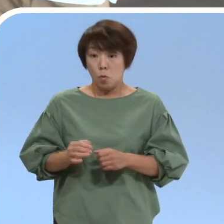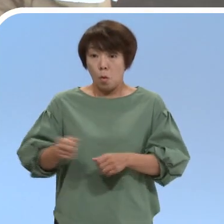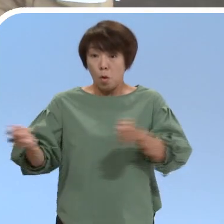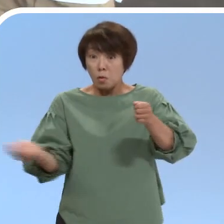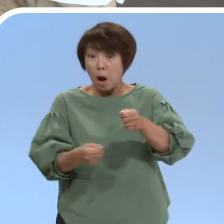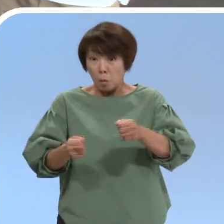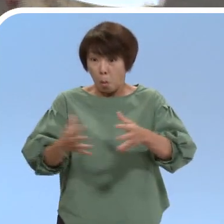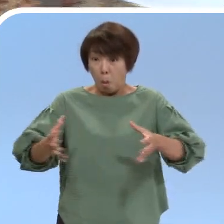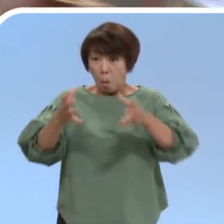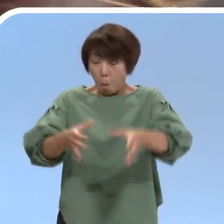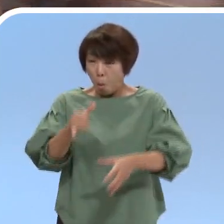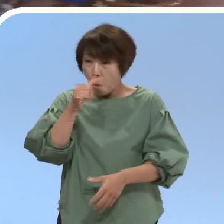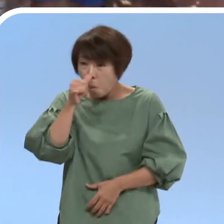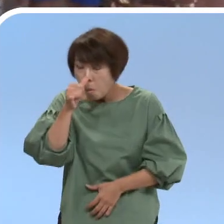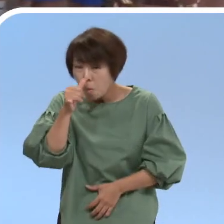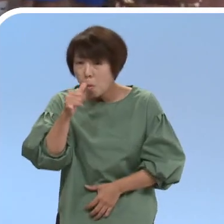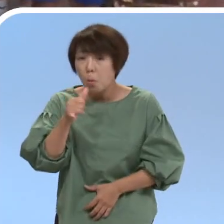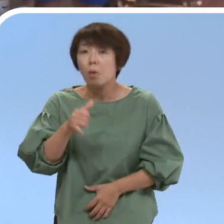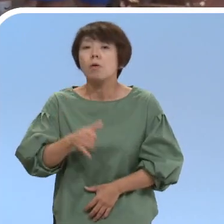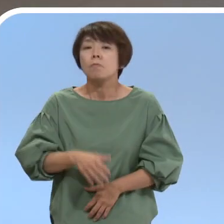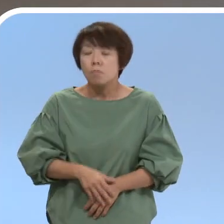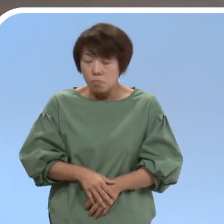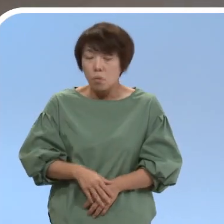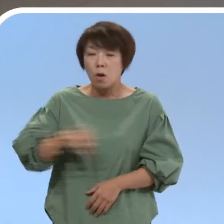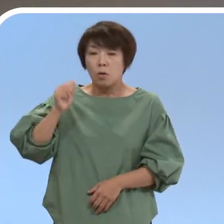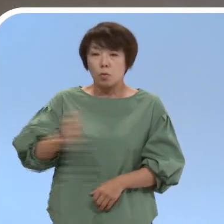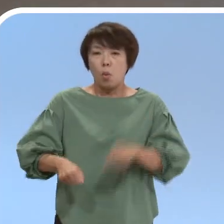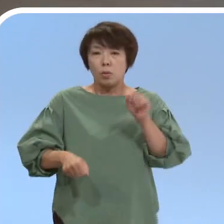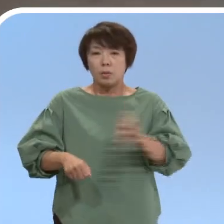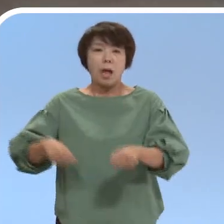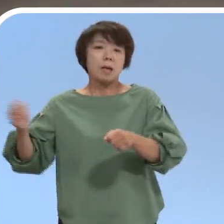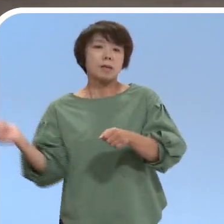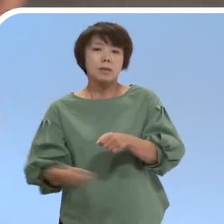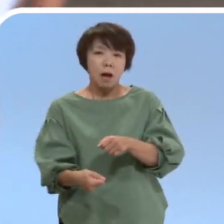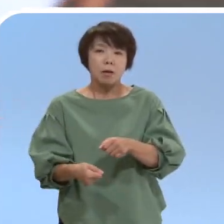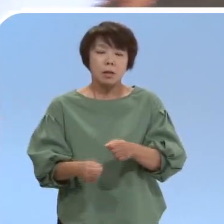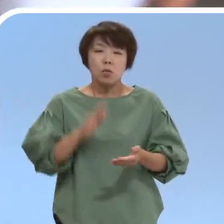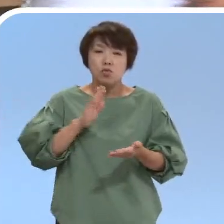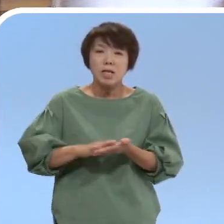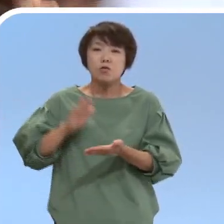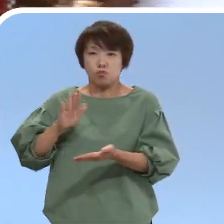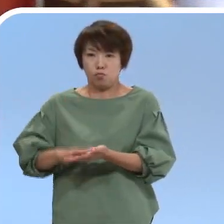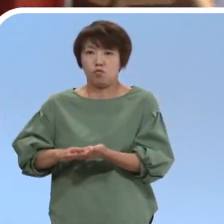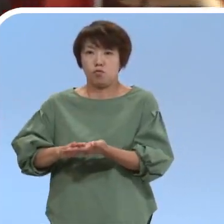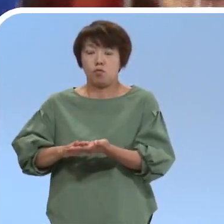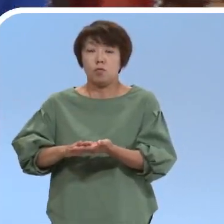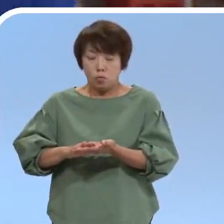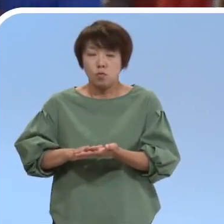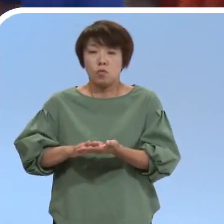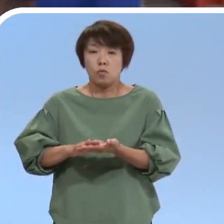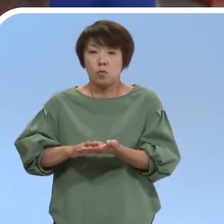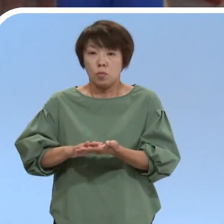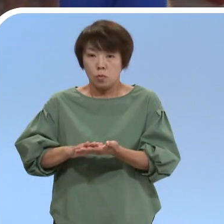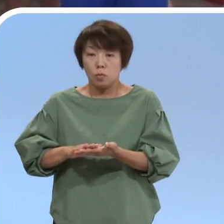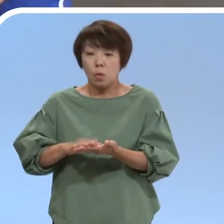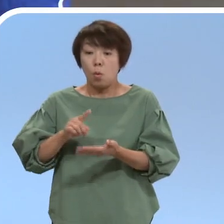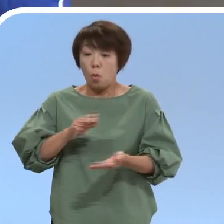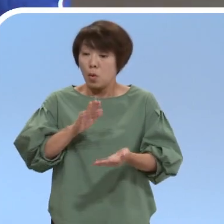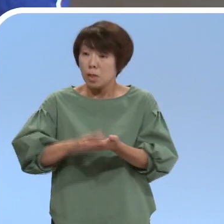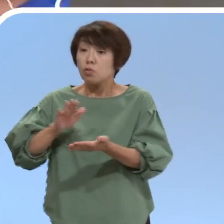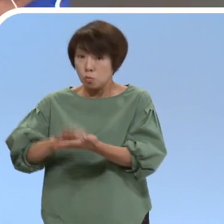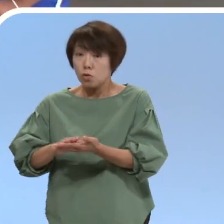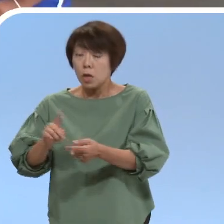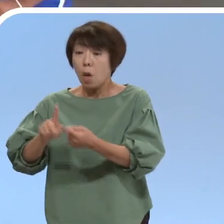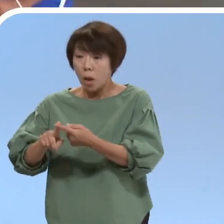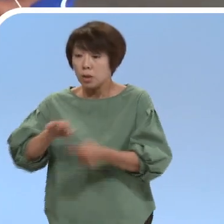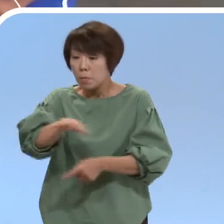んな大きいものを船に乗せてるんですか。 はい、これでドンデンチャンっていうリズムをこの2つで刻んで、 ここ